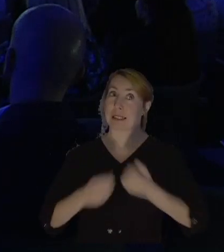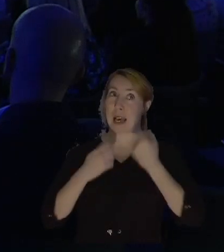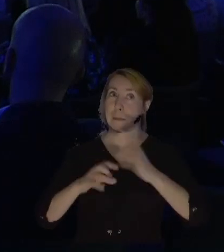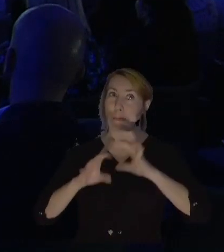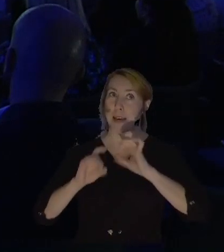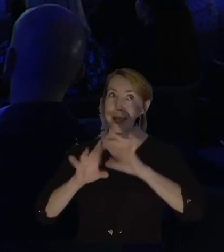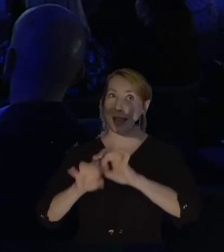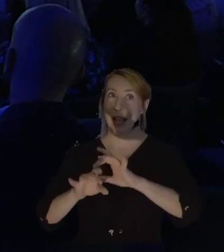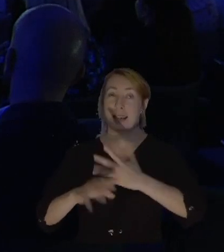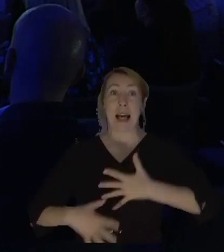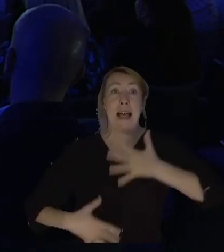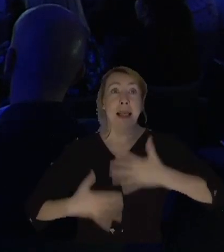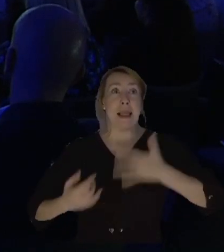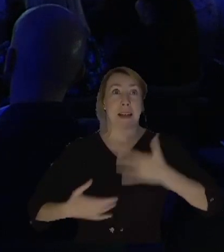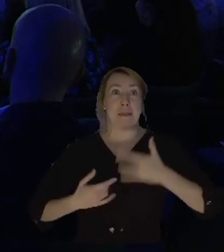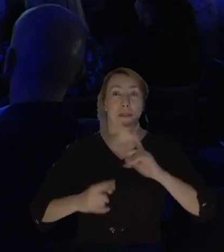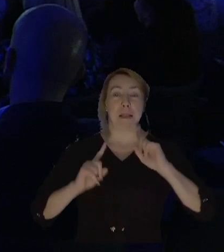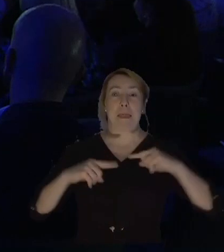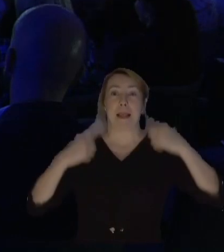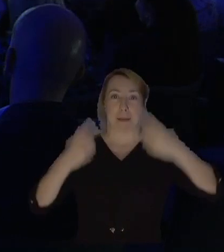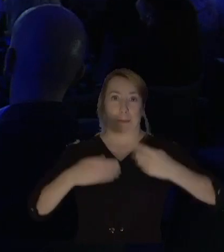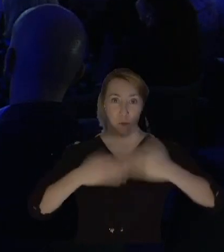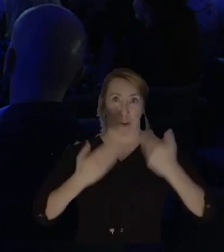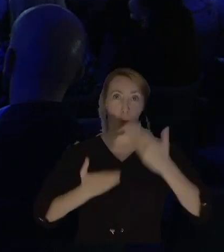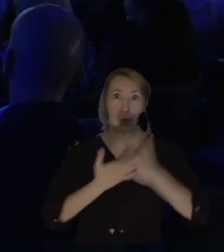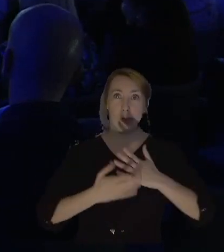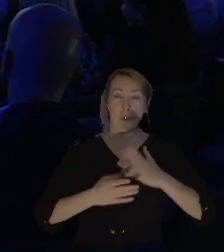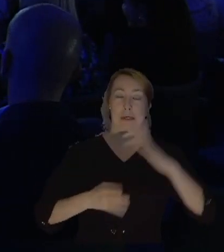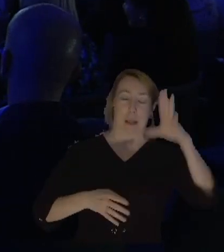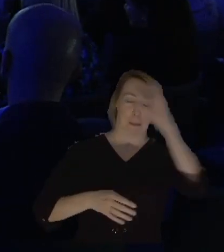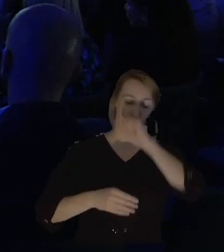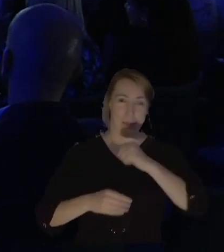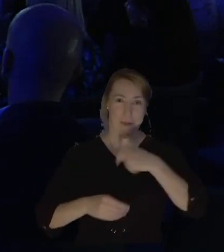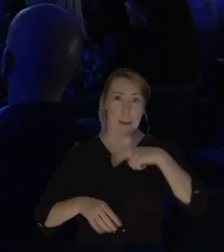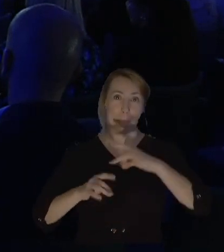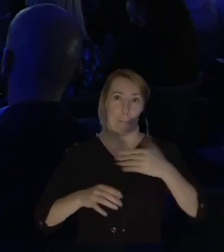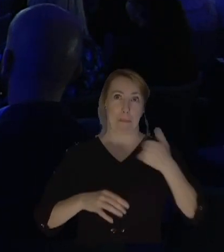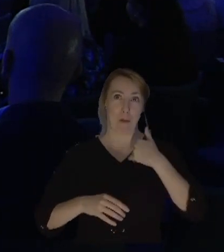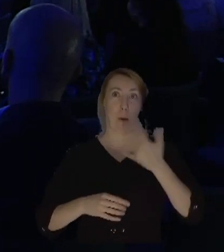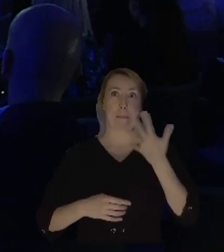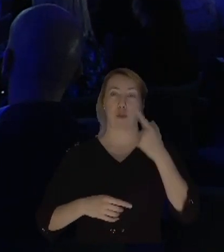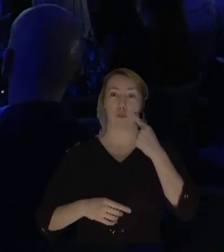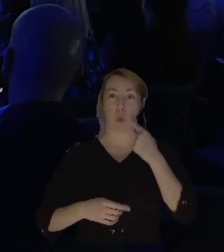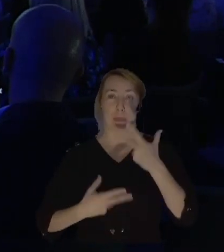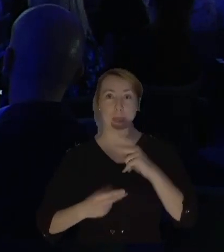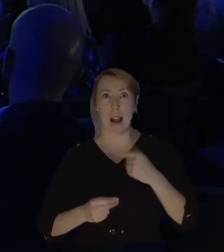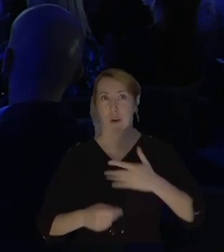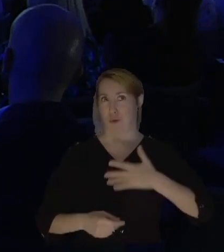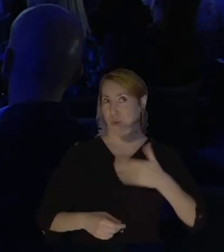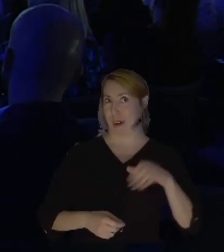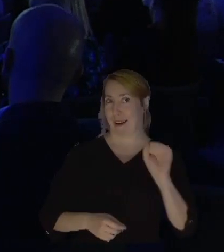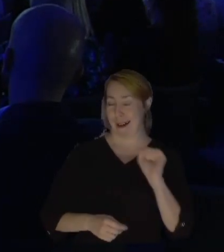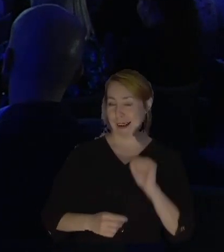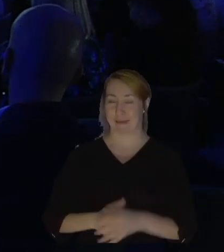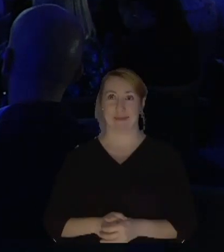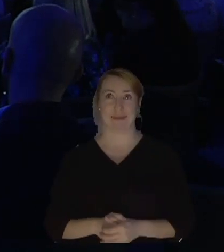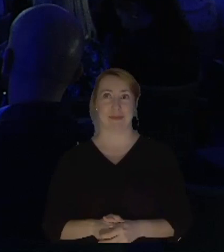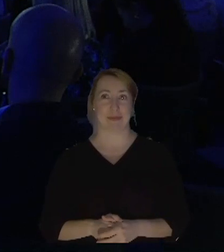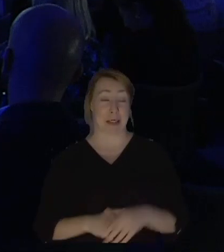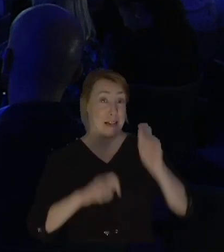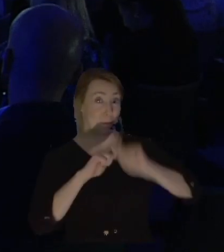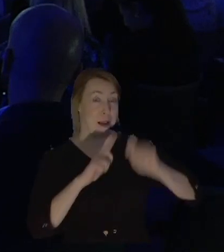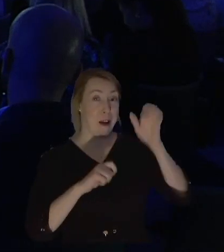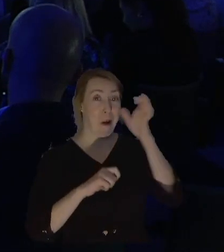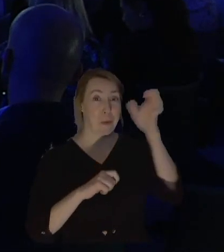dopiero następnego dnia, jak już zapomnę, że przebiegłem. Nie po 5 minutach, ale być może to będzie faktycznie. Sprawdzimy. Autorką